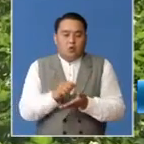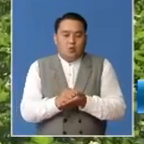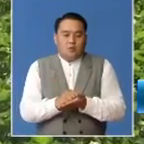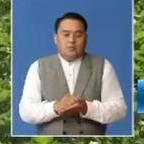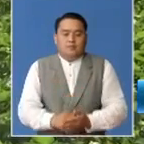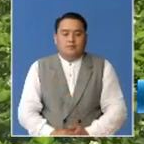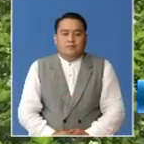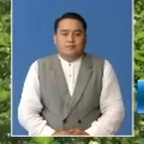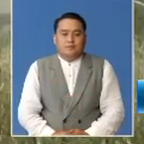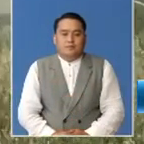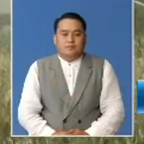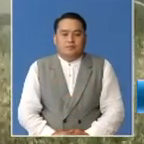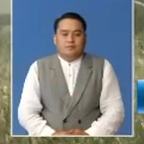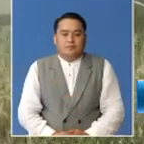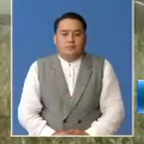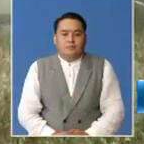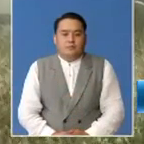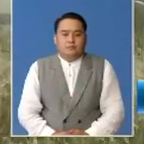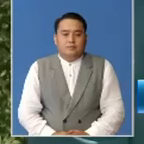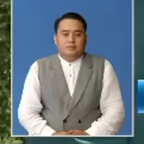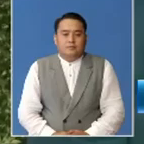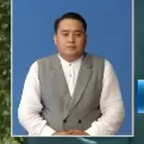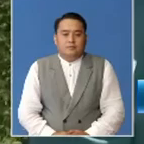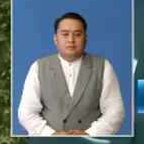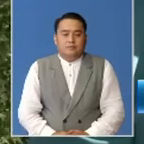делом, говорит руководитель товарищества.